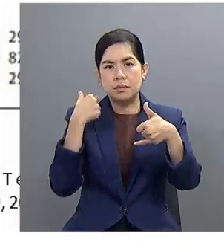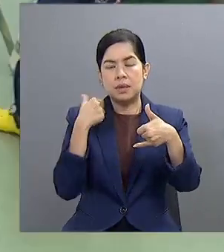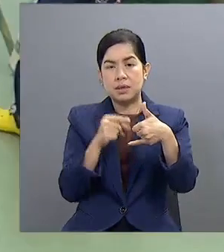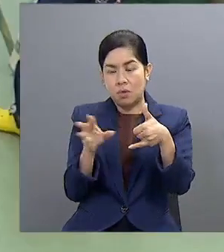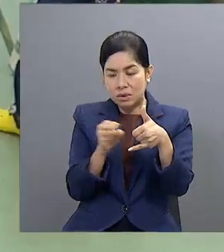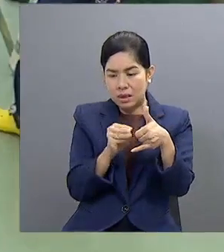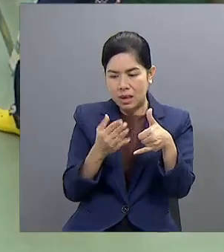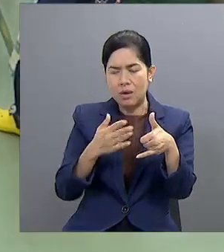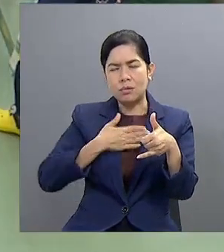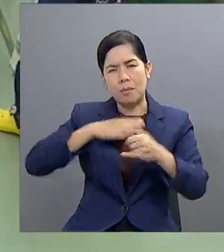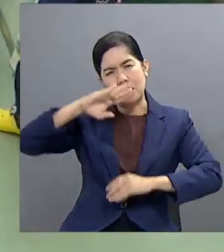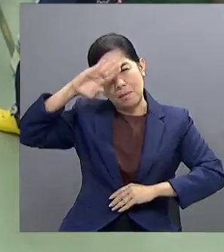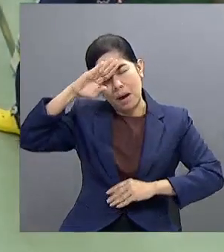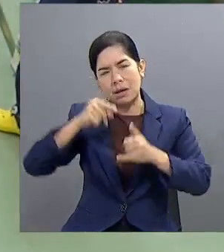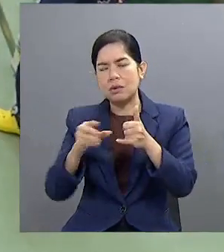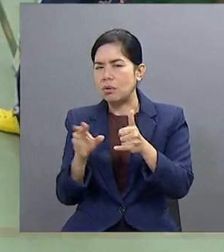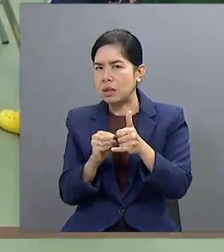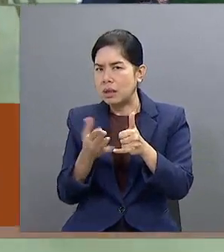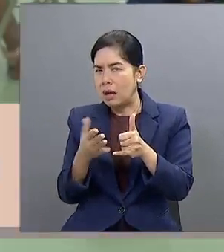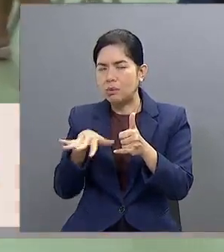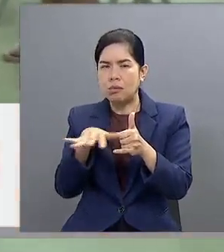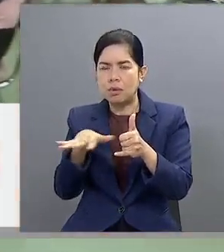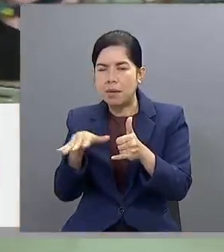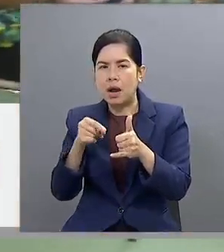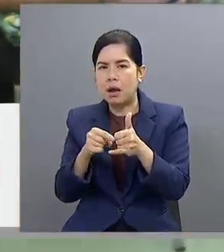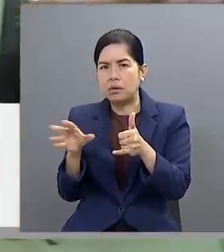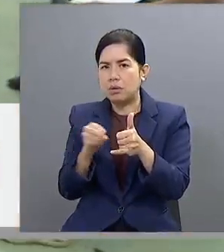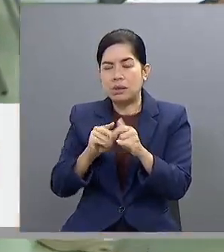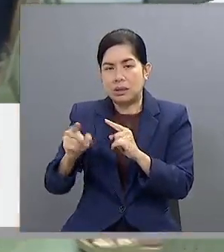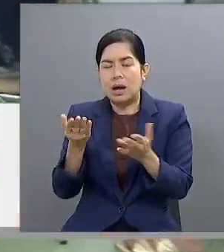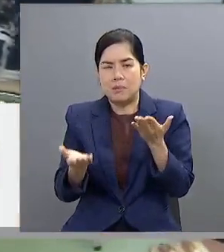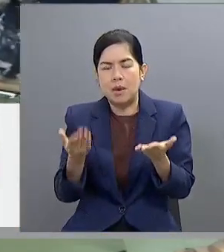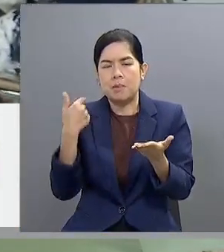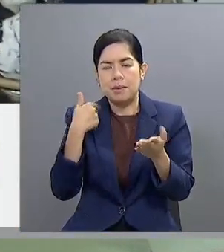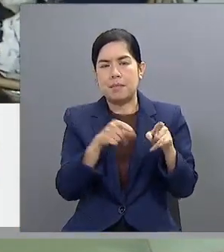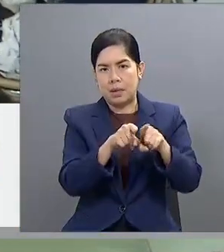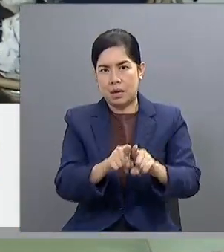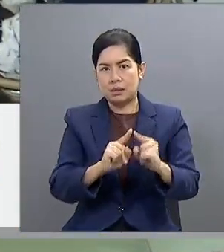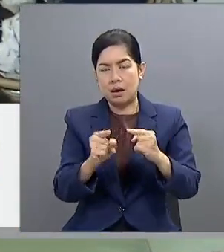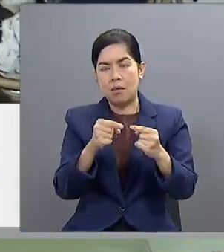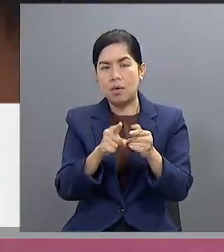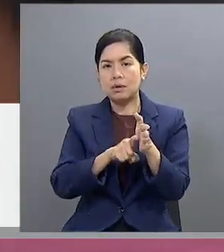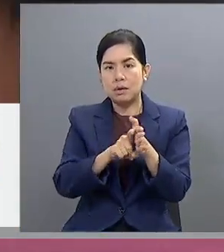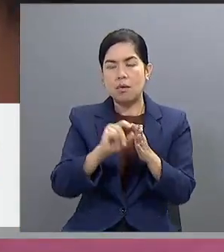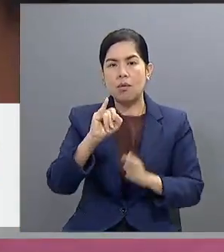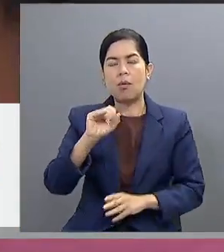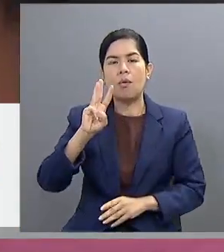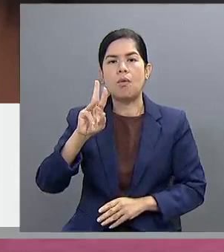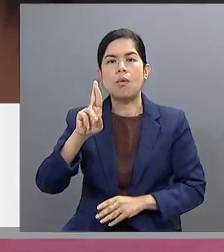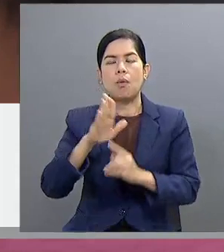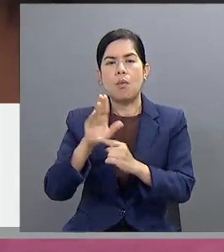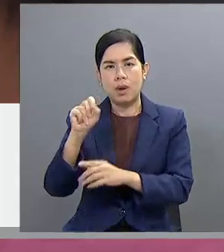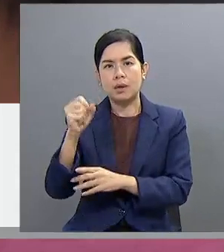น้อยหรือไม่มีอาการก็ยังคงเหมือนกันแต่ระดับปริมาณไวรัสจะเปอร์เซ็นต์การตรวจพบในผู้ที่มีอาการน้อย